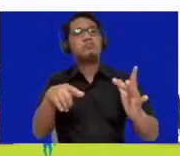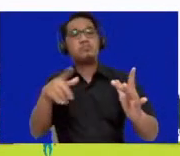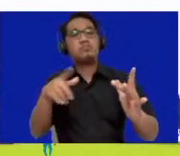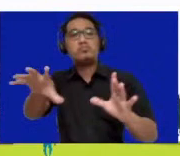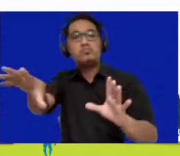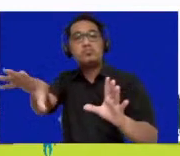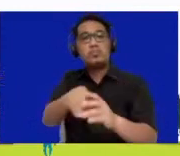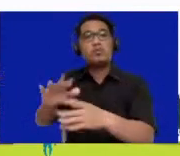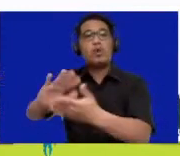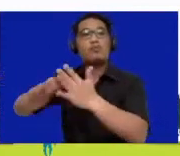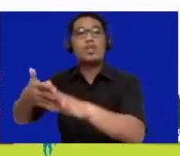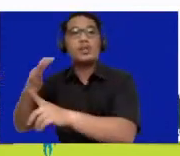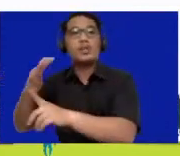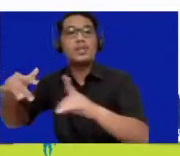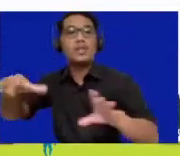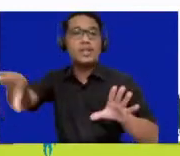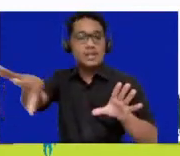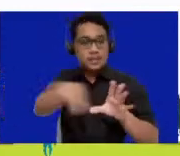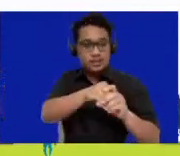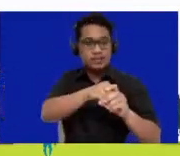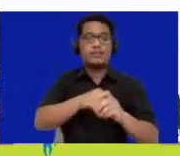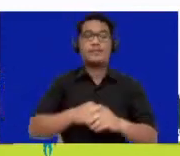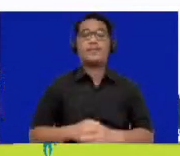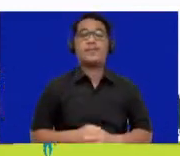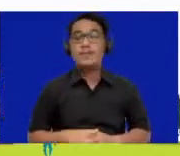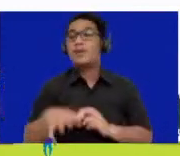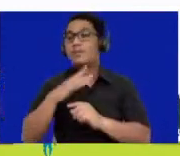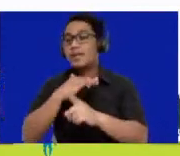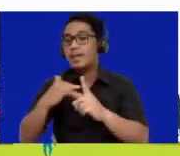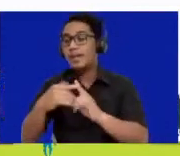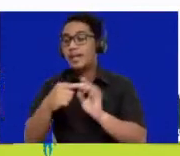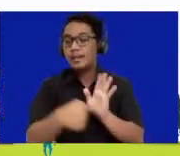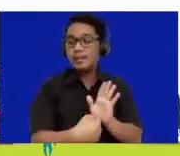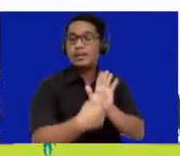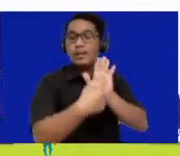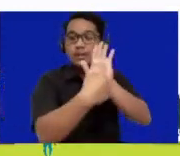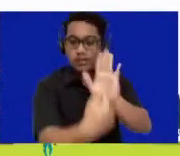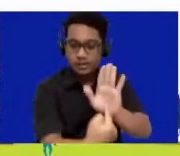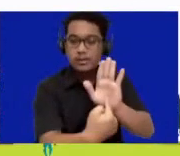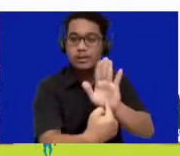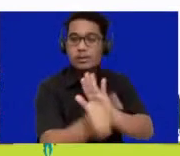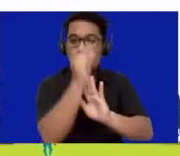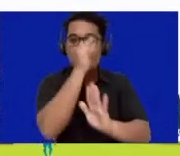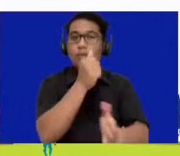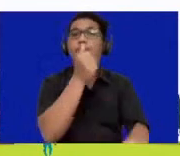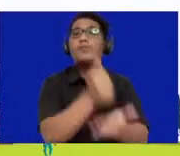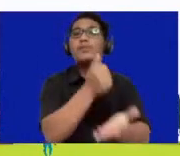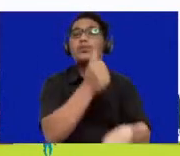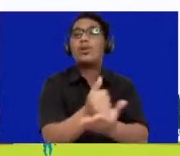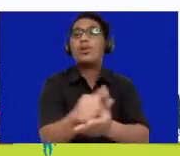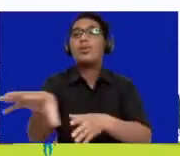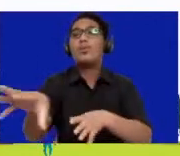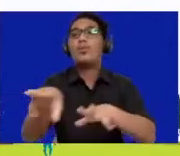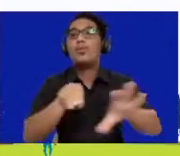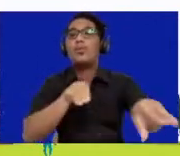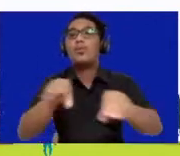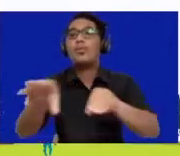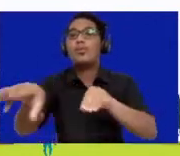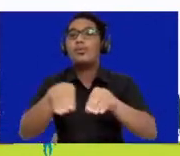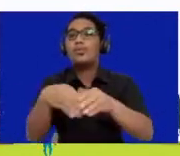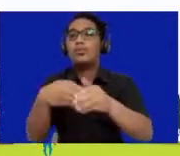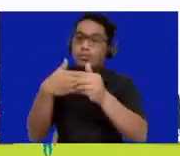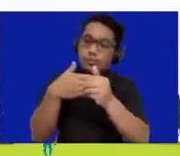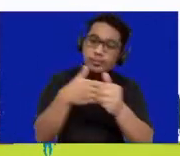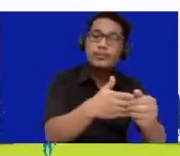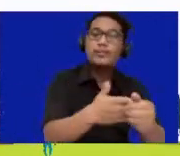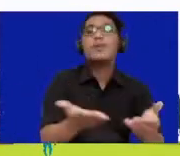komunitas masyarakat. Masyarakat hadir di situ untuk betul-betul kita rekrut, kita arahkan bagaimana peran